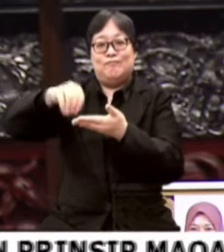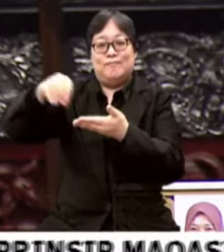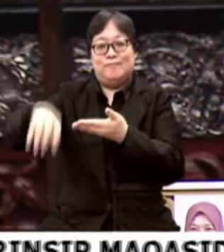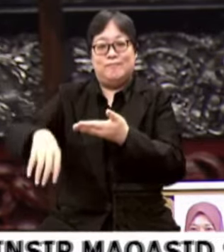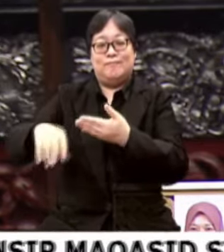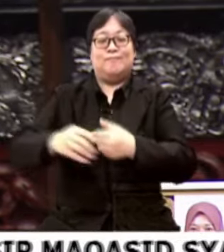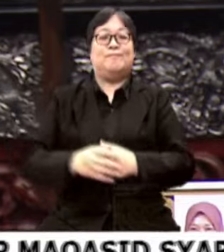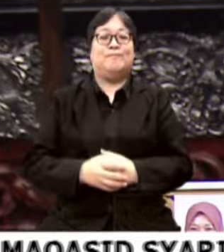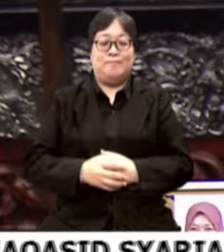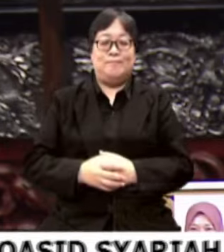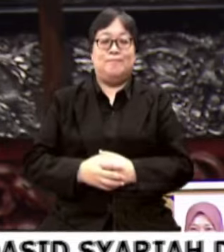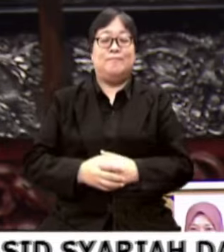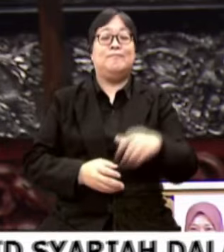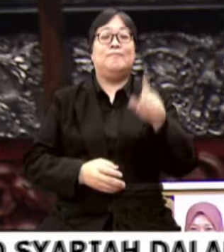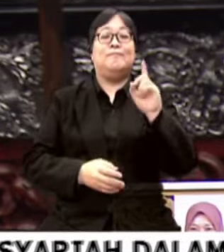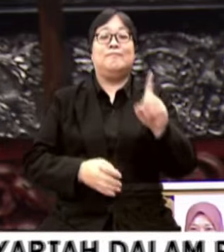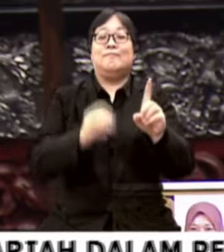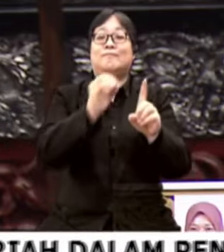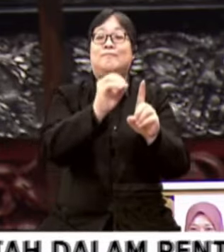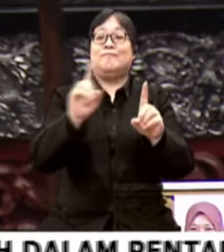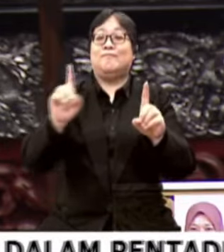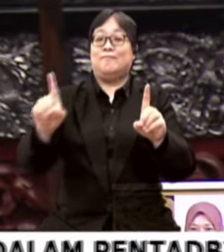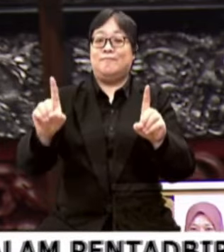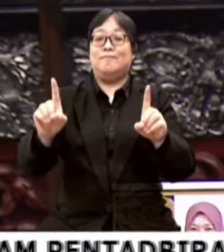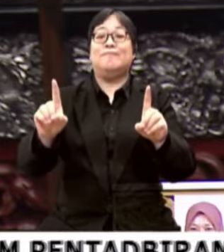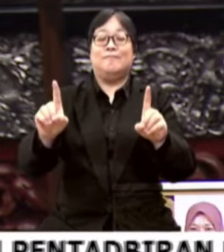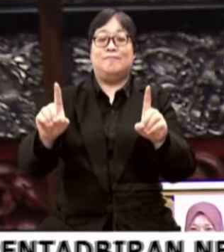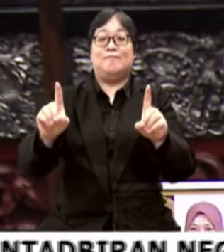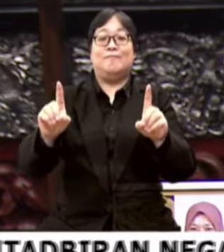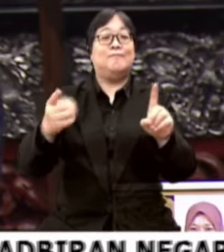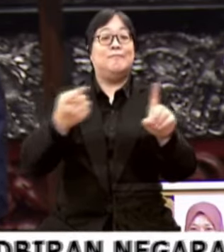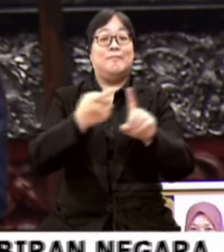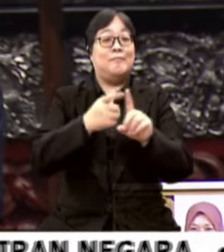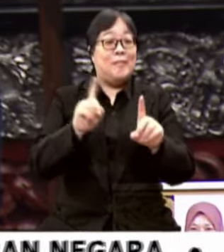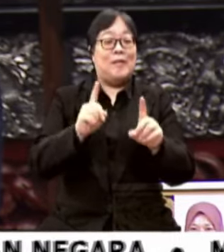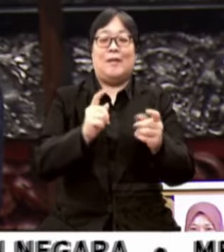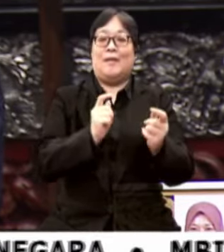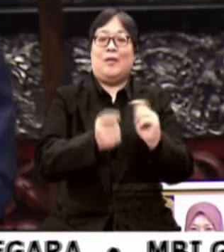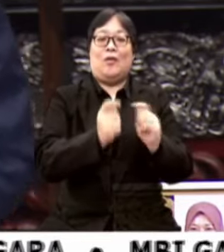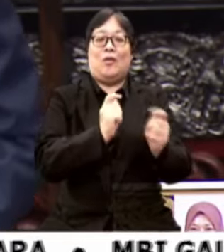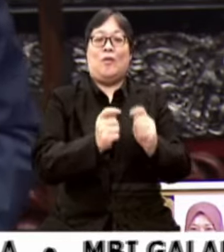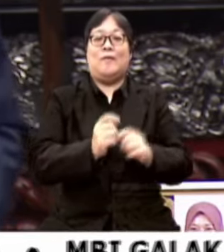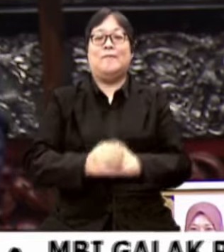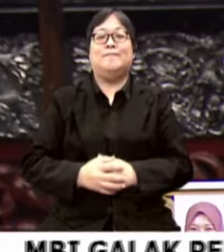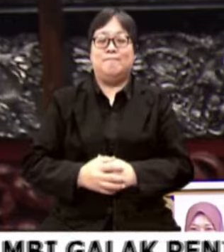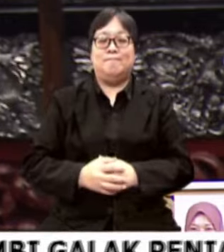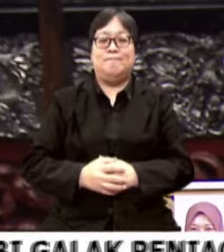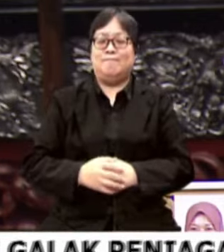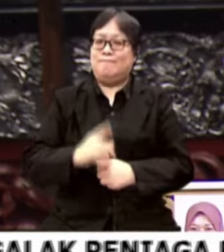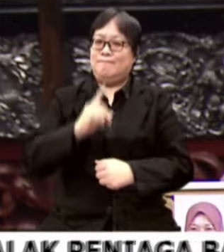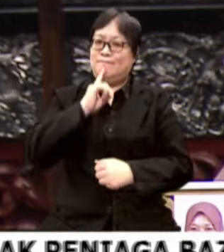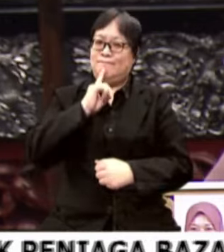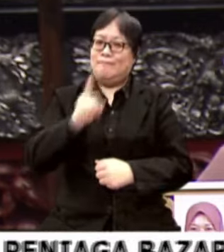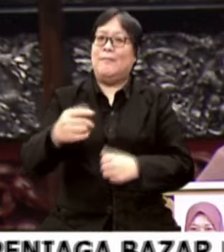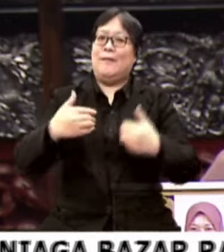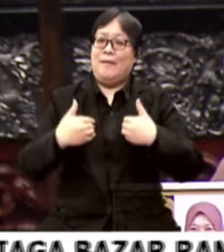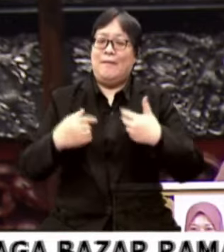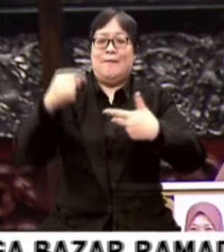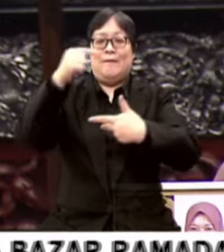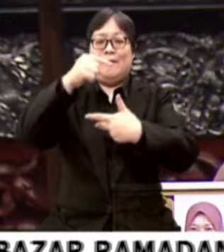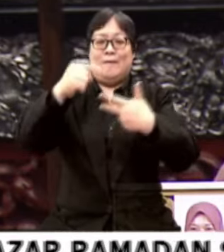sosial di mana 101 adalah dari konten dari platform tiktok dan Sebenarnya ada tiga